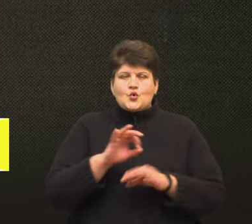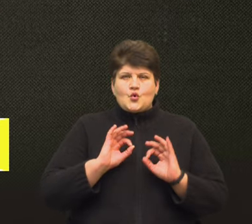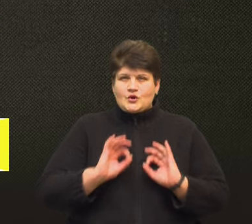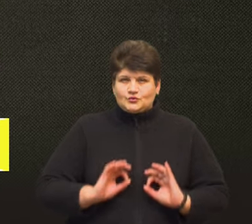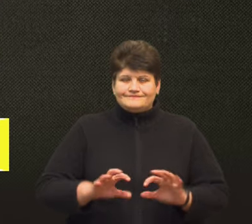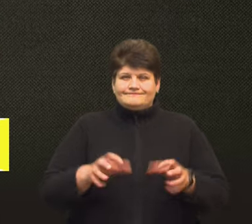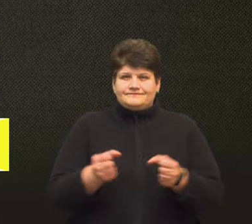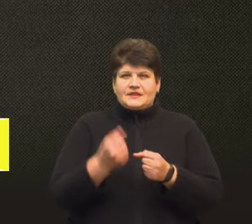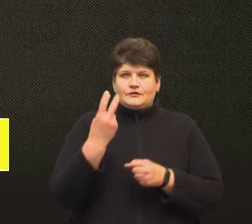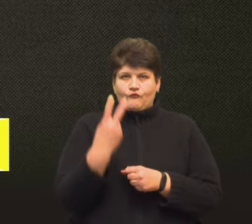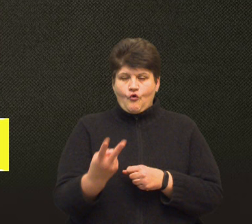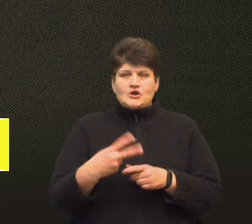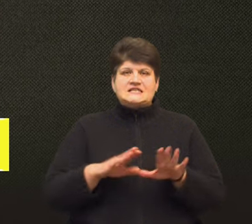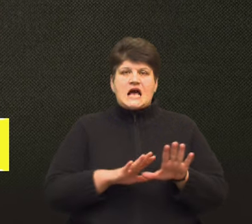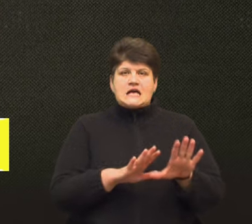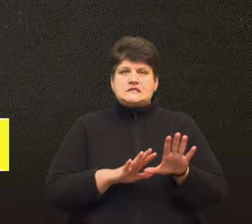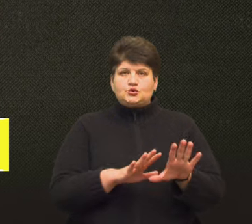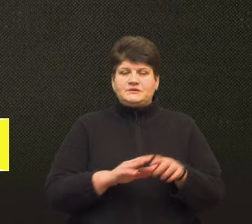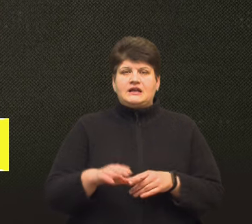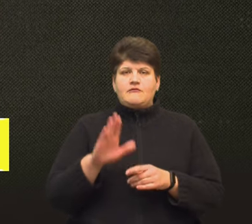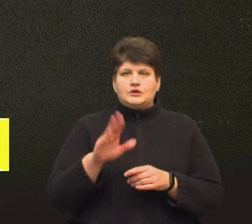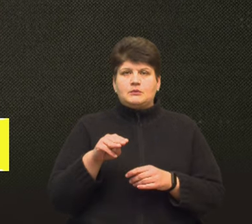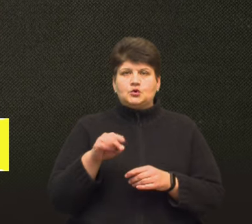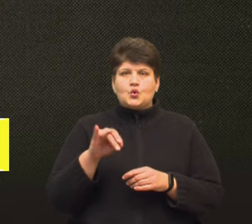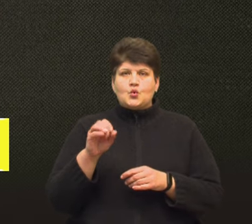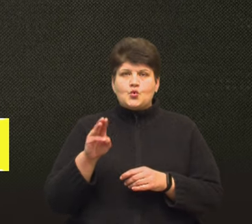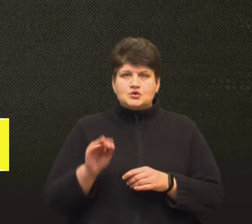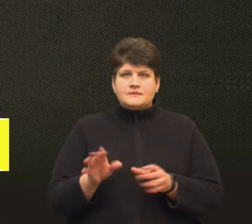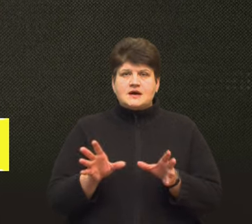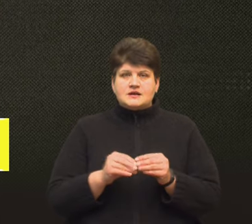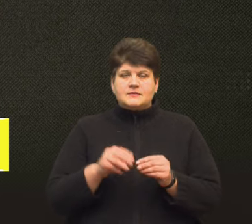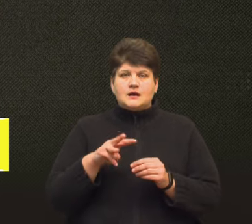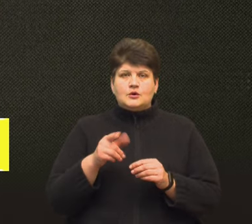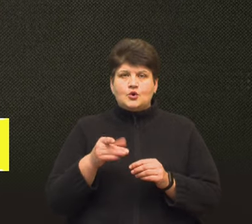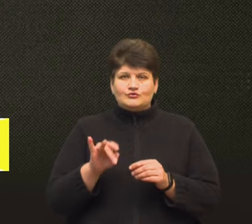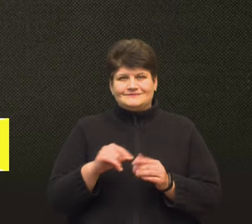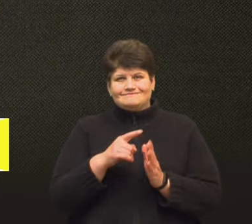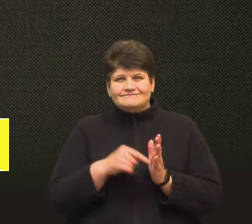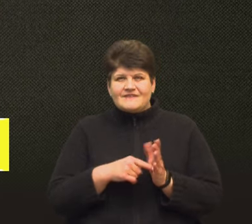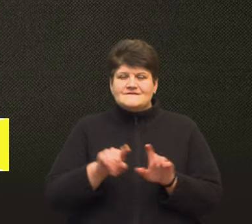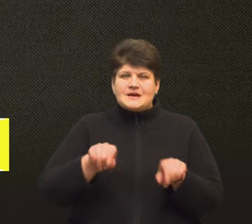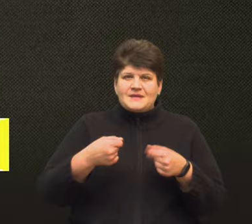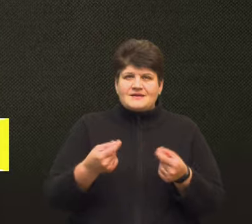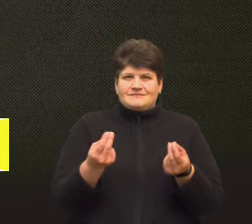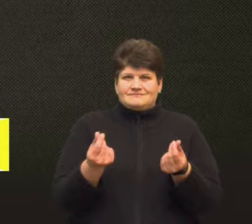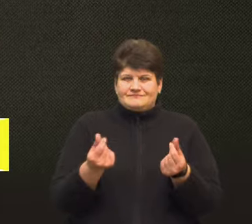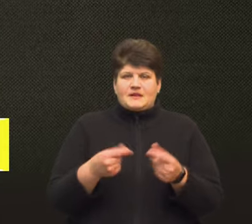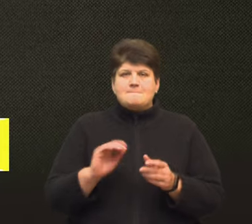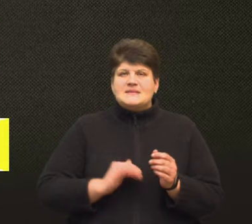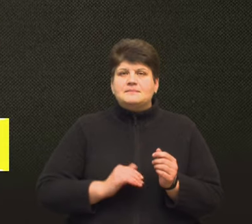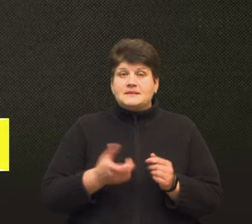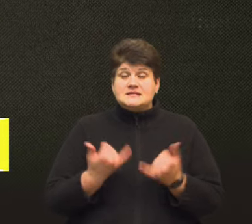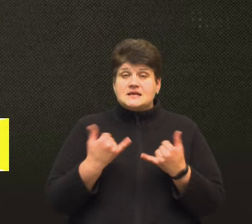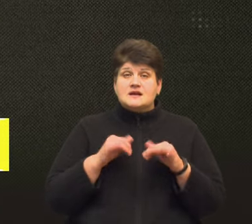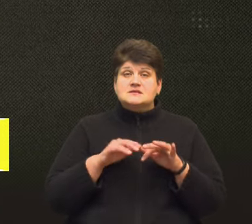Ігоря Дем'янчука та Ігоря гайдука разом із головою обласної ради Михайлом головком за підозрою у вимаганні отриманні хабаря від підприємця наразі їхні справи